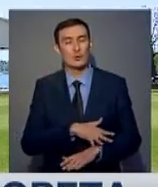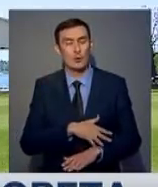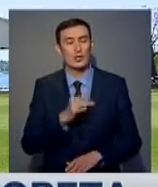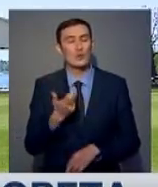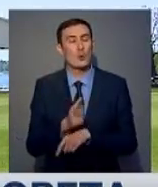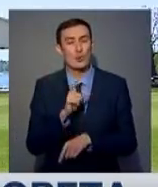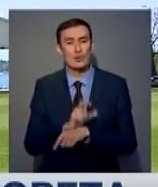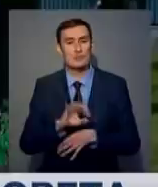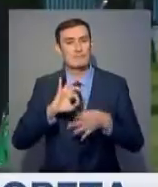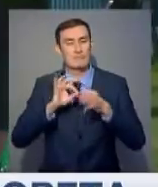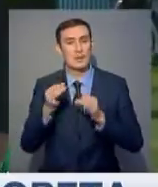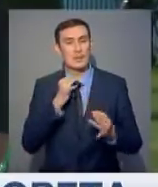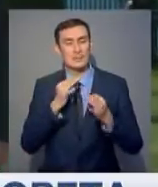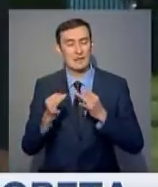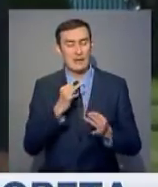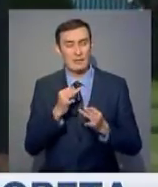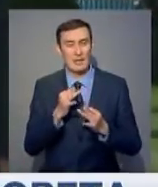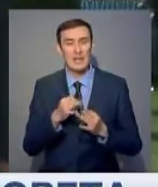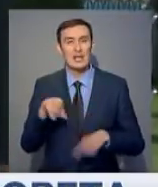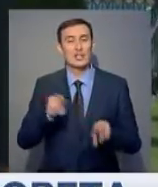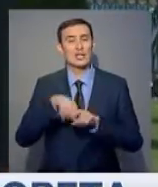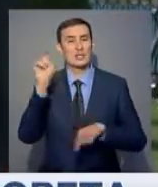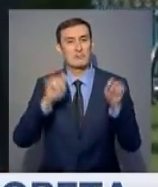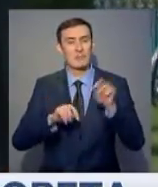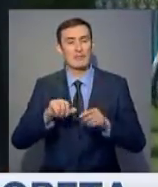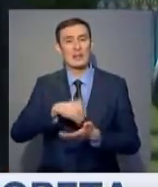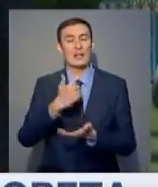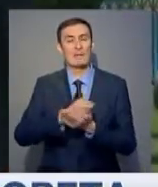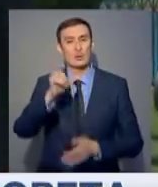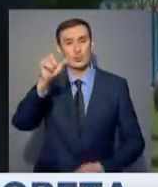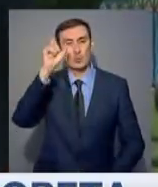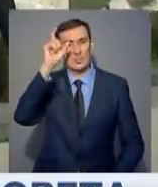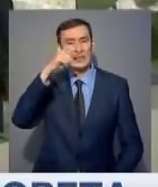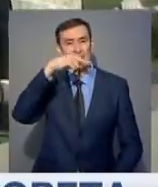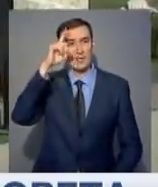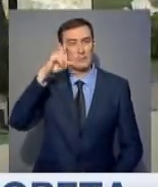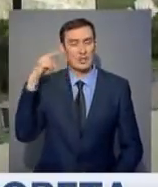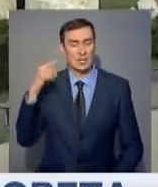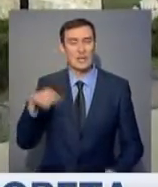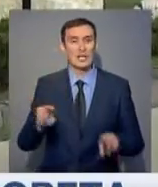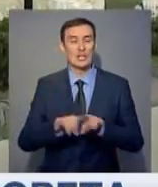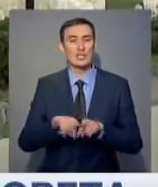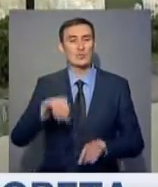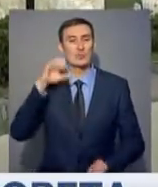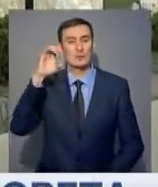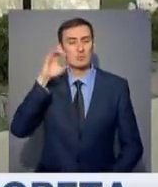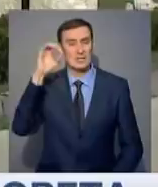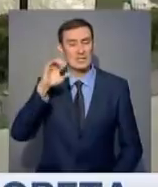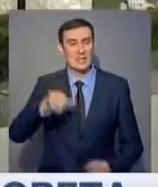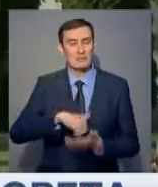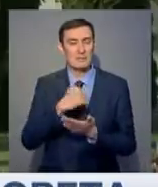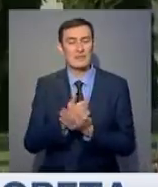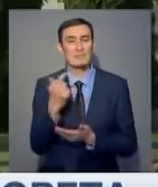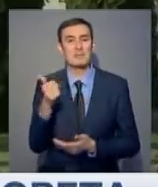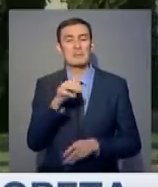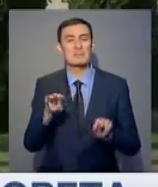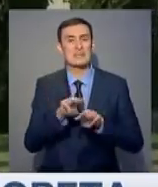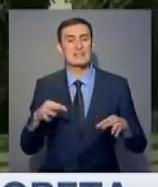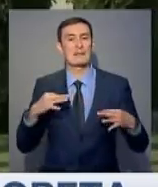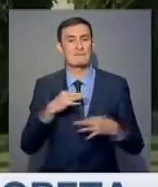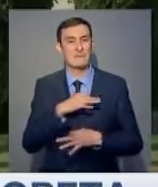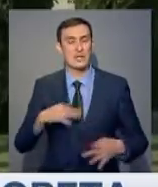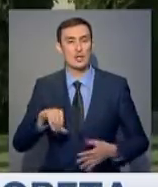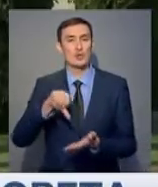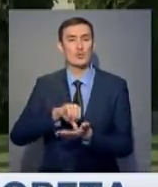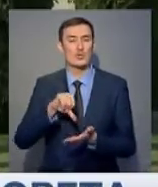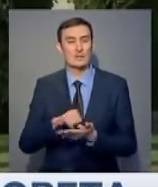что-то активно обсуждали сюда же прибыли главы турции и азербайджана президент узбекистана и премьер-министр венгрии принимают